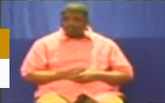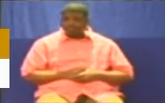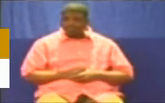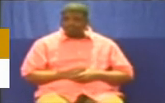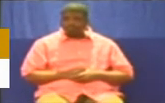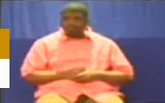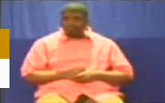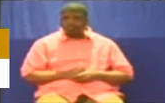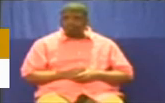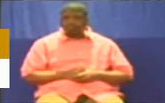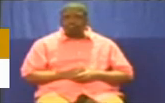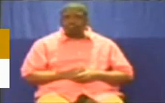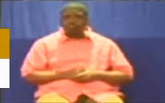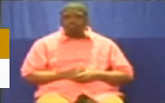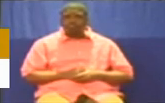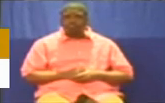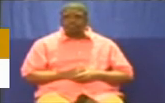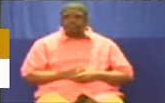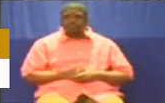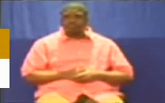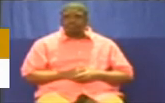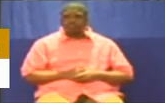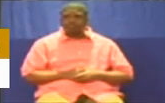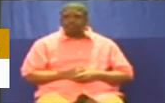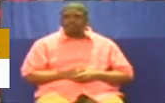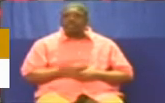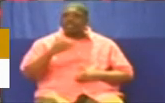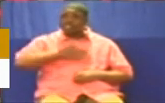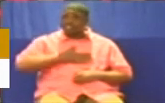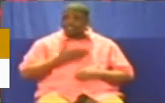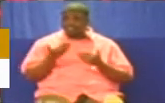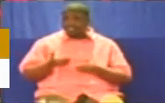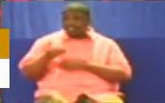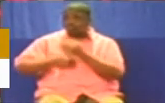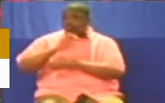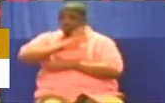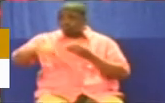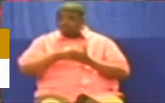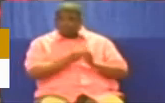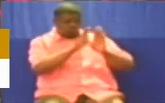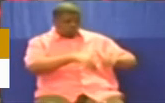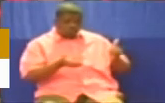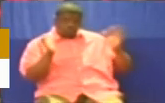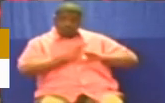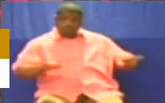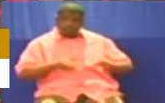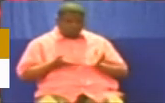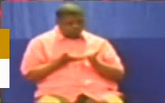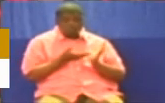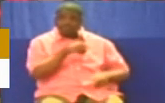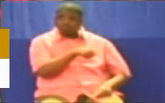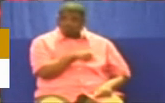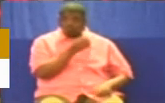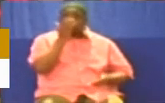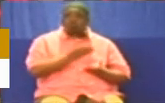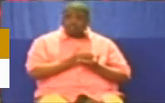exclusive economic zone. Kusoma mara ya tatu. Asante. Sasa procedure zote ndani ya bunge zimekamilika kwa mswada wetu huu. Kwa kweli ni